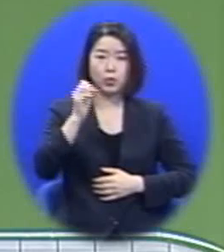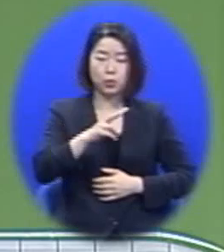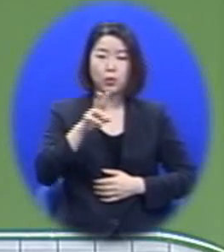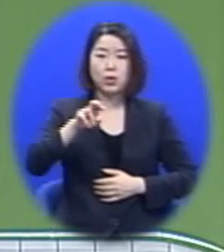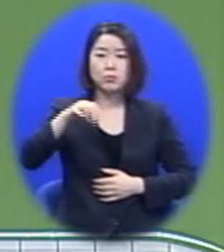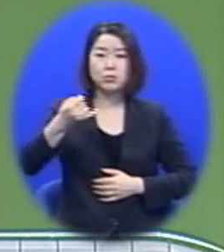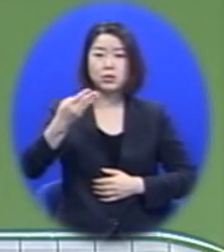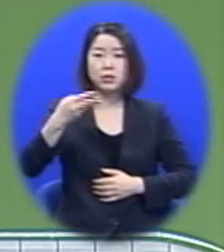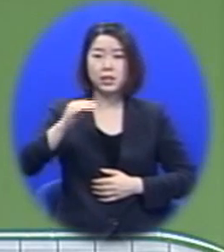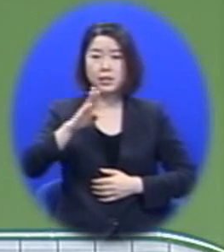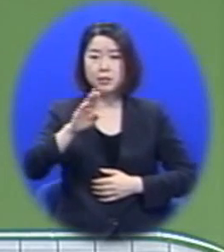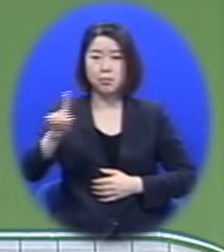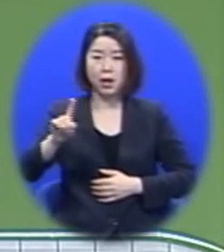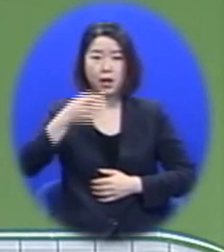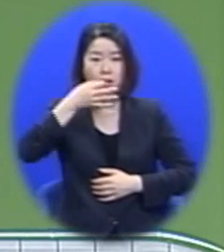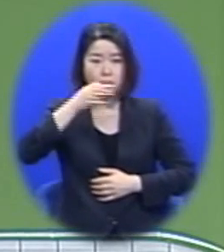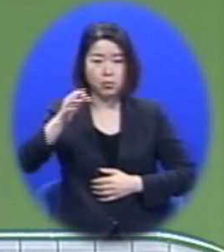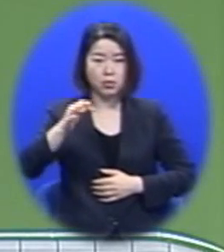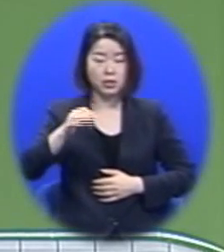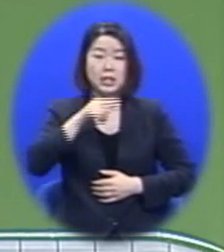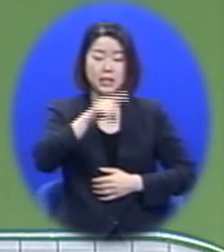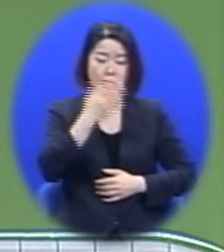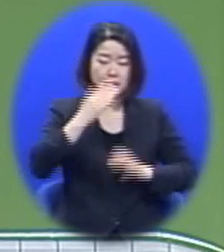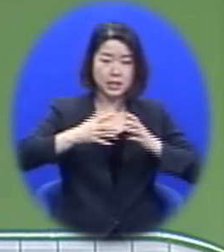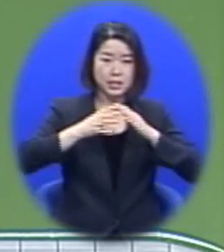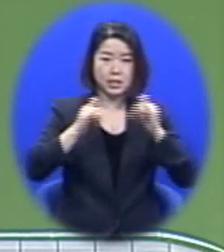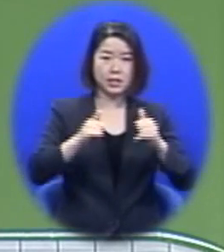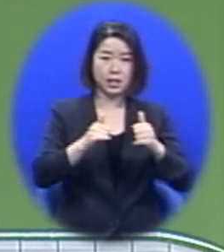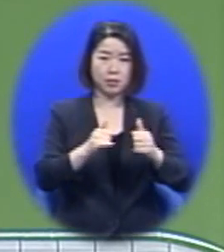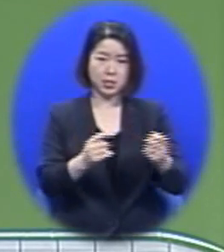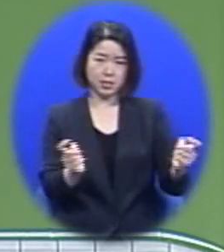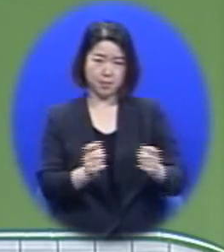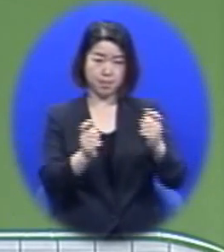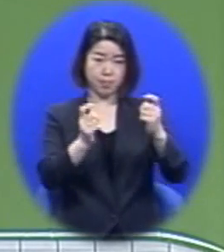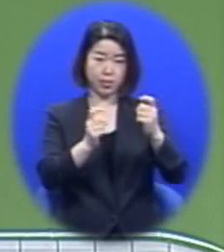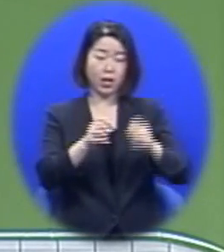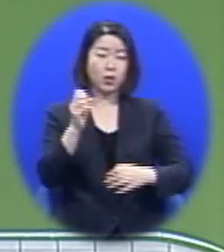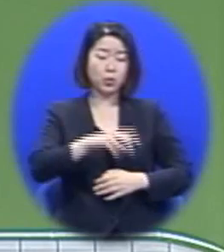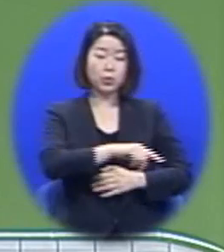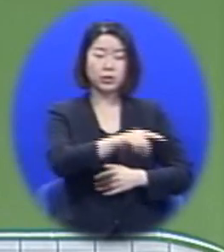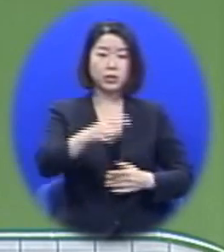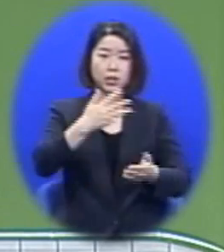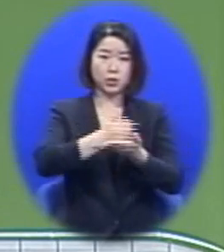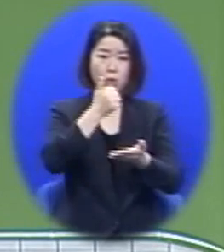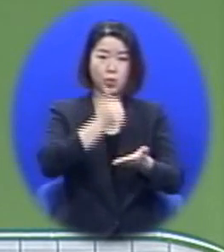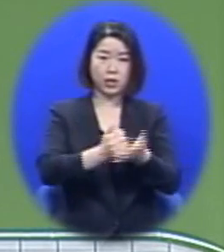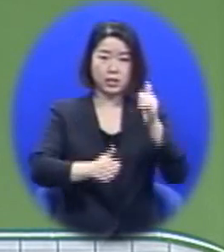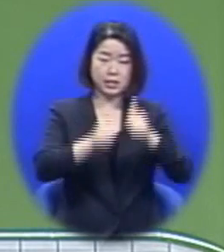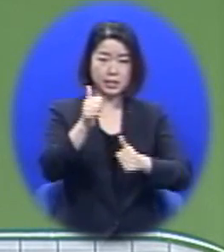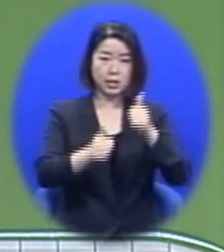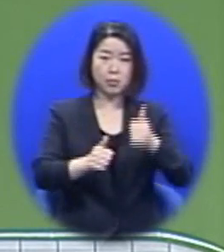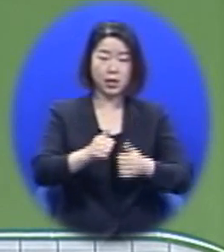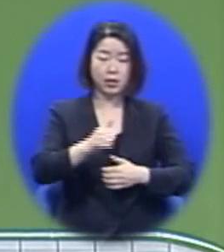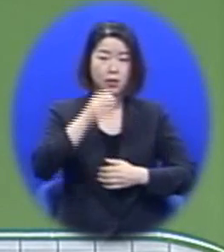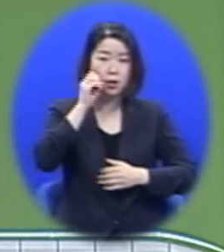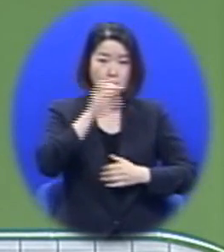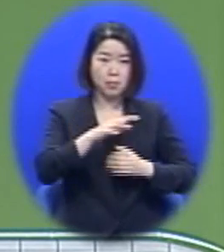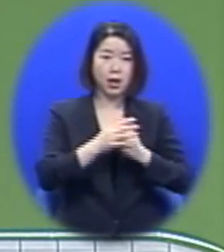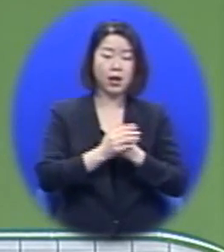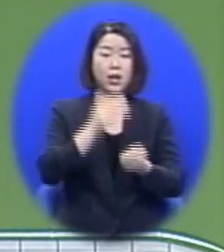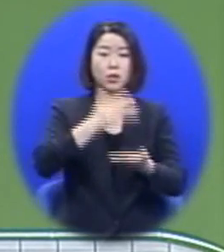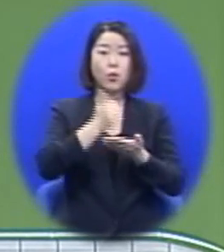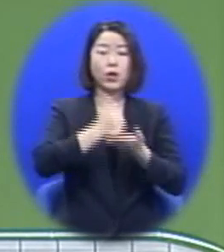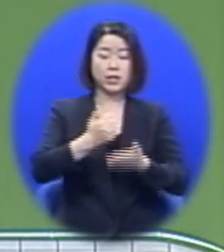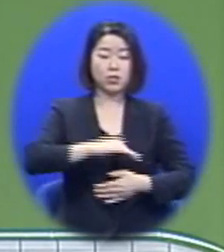므리바라 불렀으니 이는 이스라엘 자손이 다투었으며 또는 그들이 여호와를 시험하여 이르기를